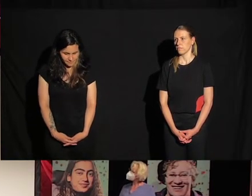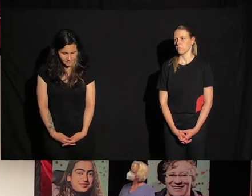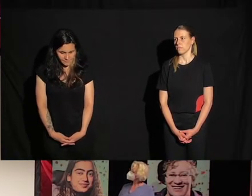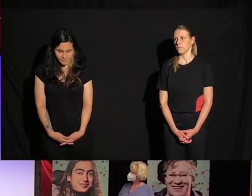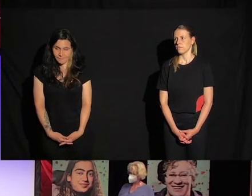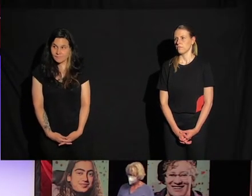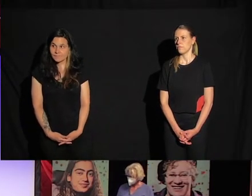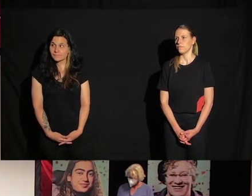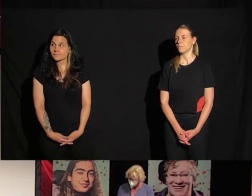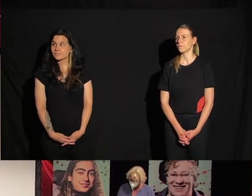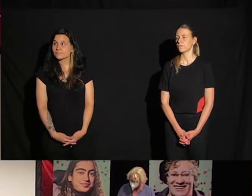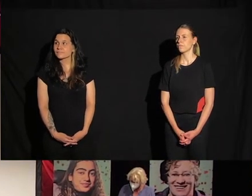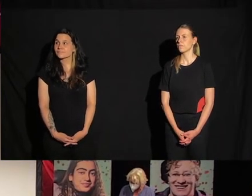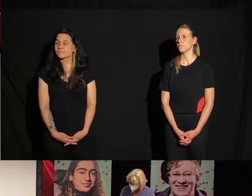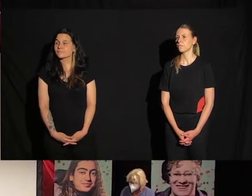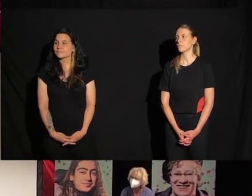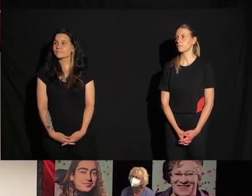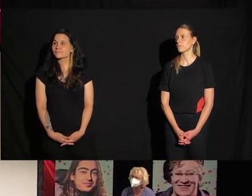Die Technik. Ah.